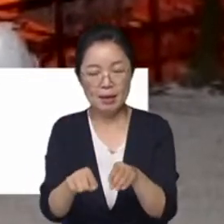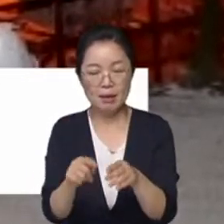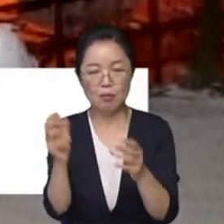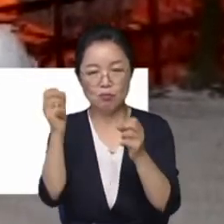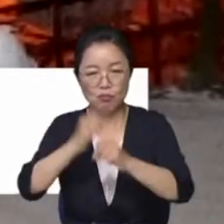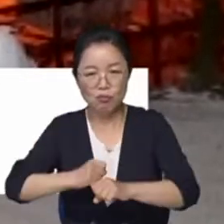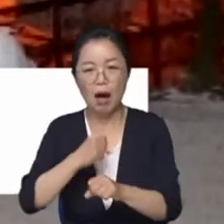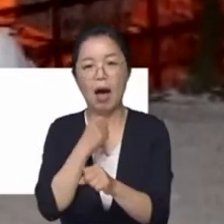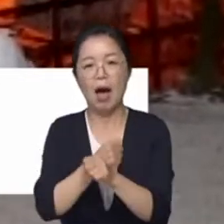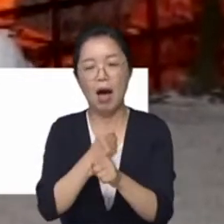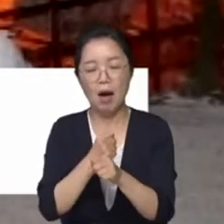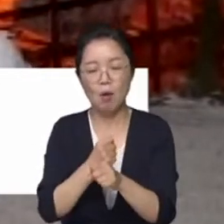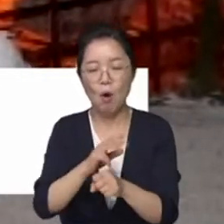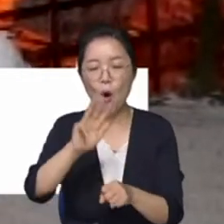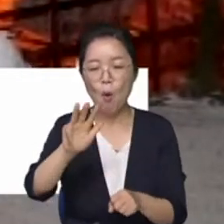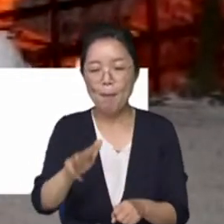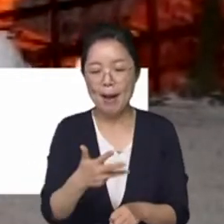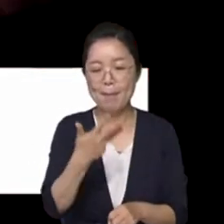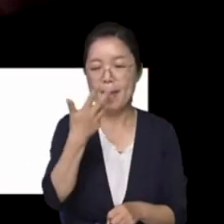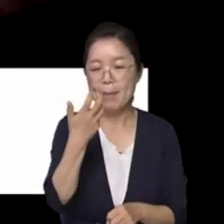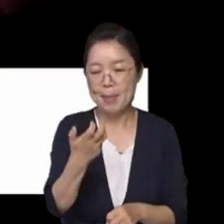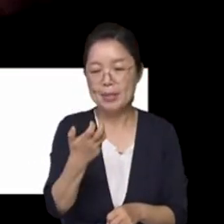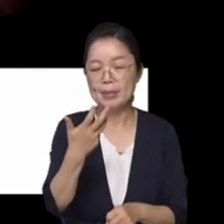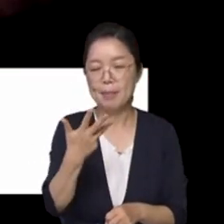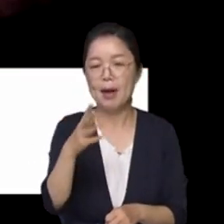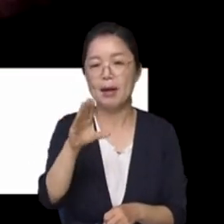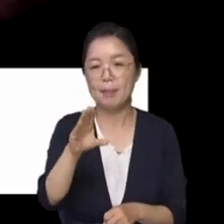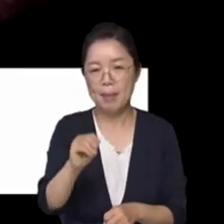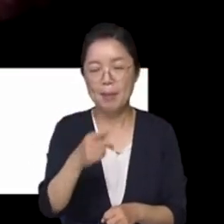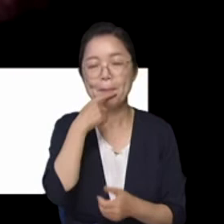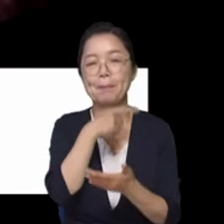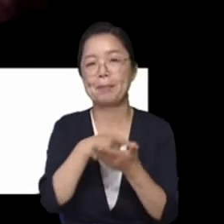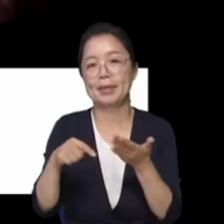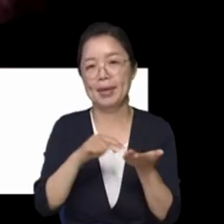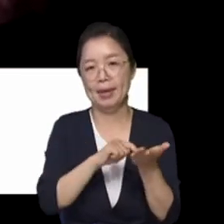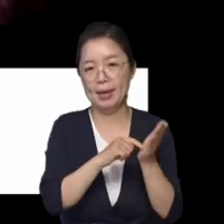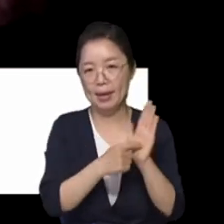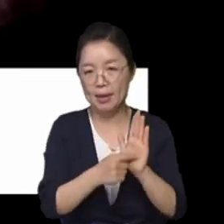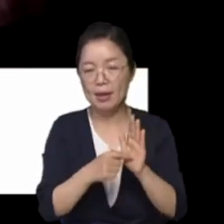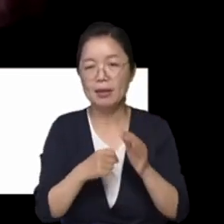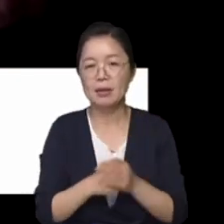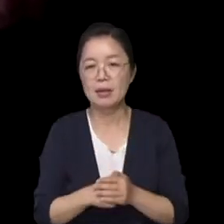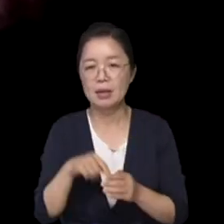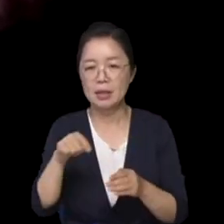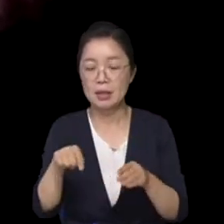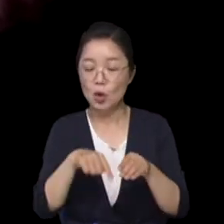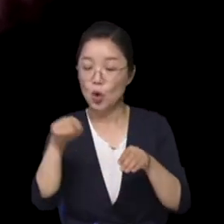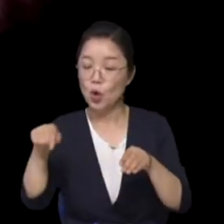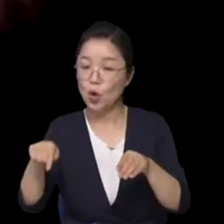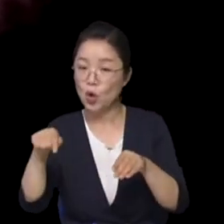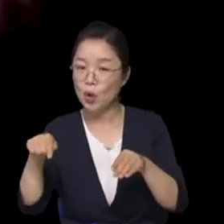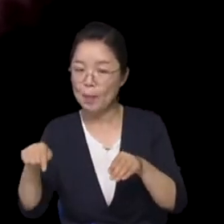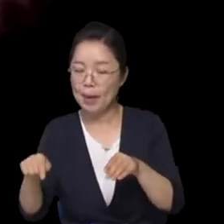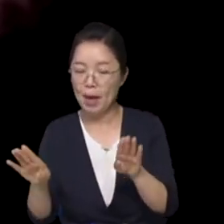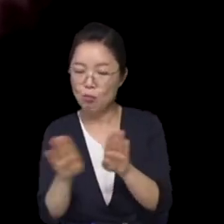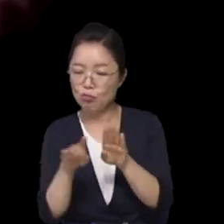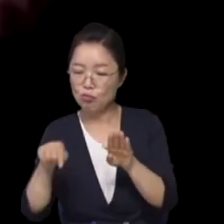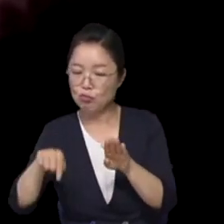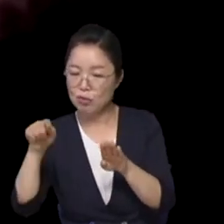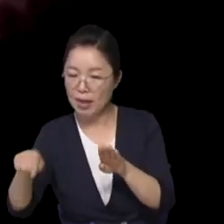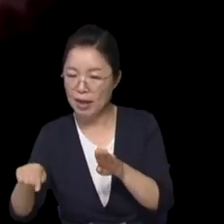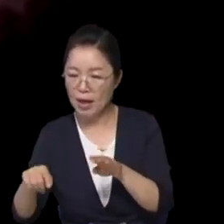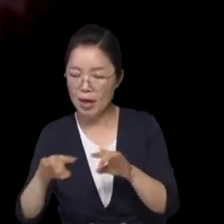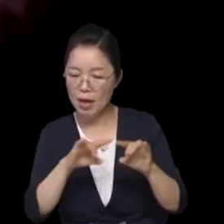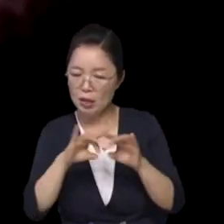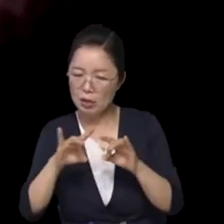소실되는 등 소방서 추산 약 880만 원의 재산 피해가 났습니다. 소방당국은 관리동인 비닐하우스 출입구 인근